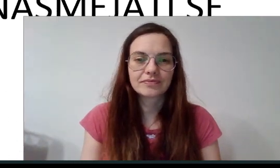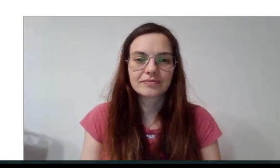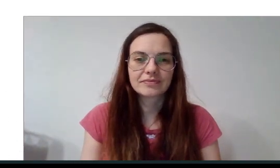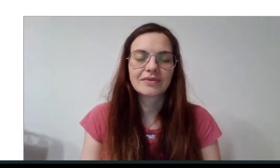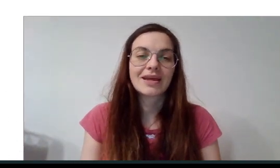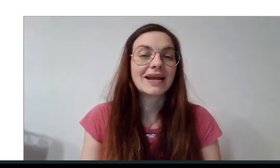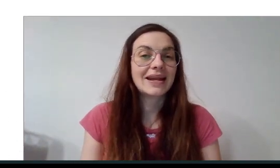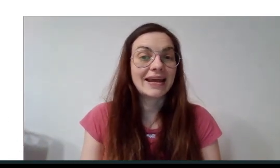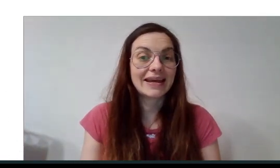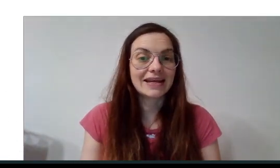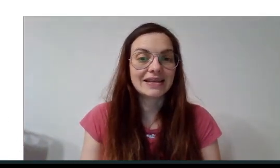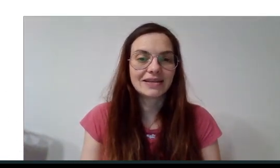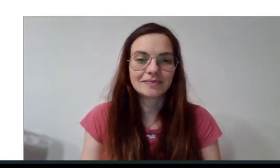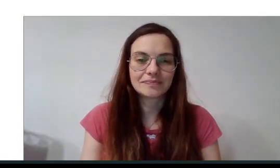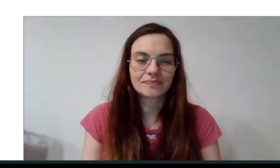Lächeln.